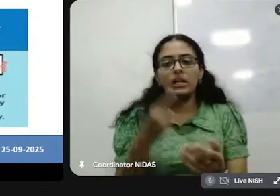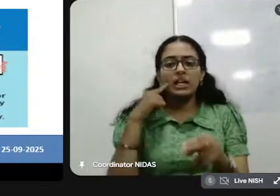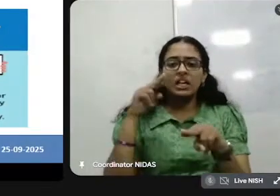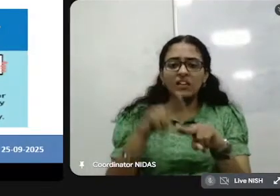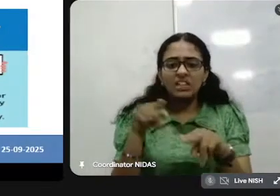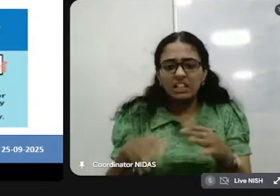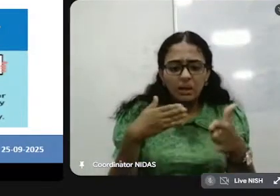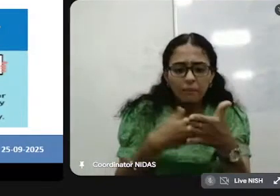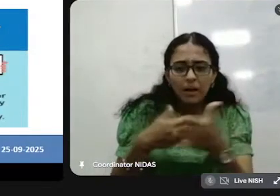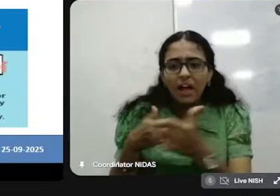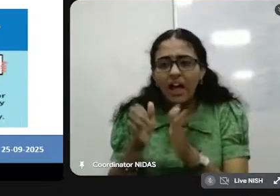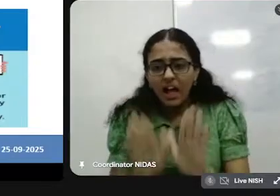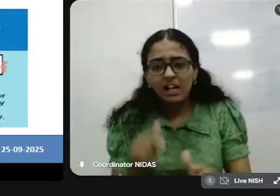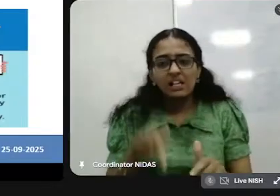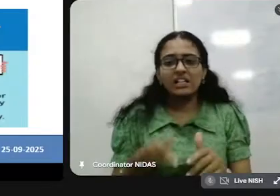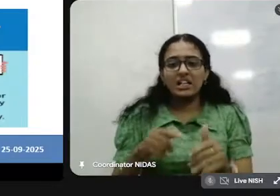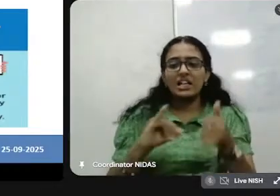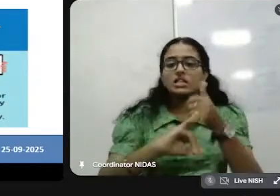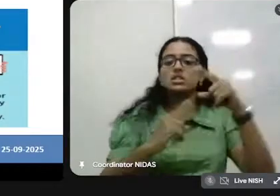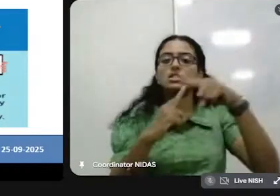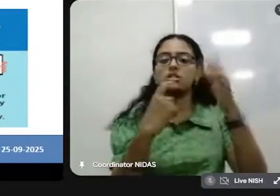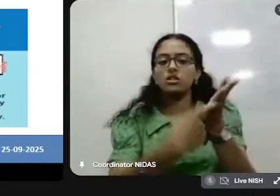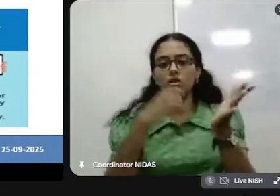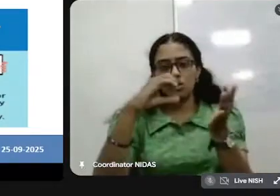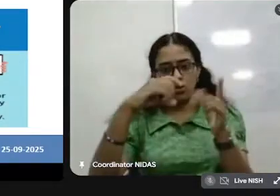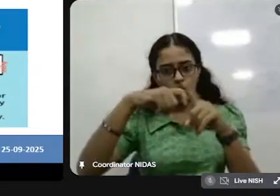കാര്യത്തിന് തടസ്സം വരുമ്പോഴാണ് നമുക്ക് അവിടെ സ്ട്രോക്ക് സംഭവിക്കുക.